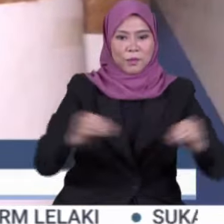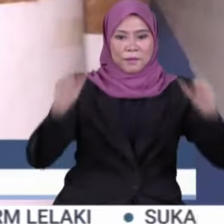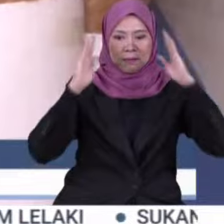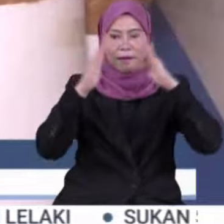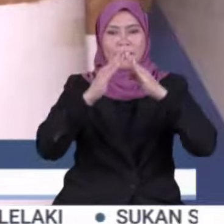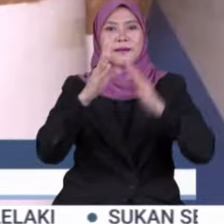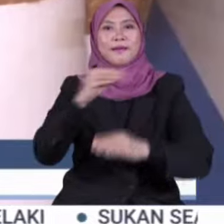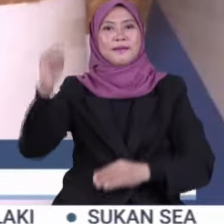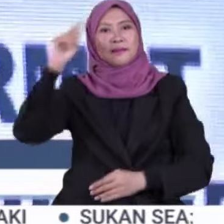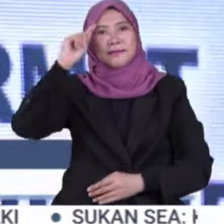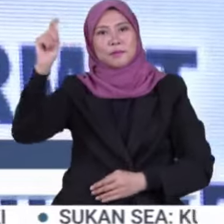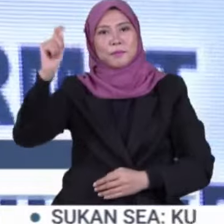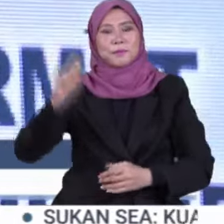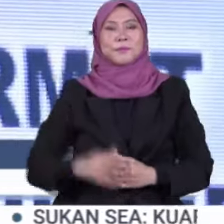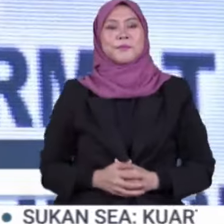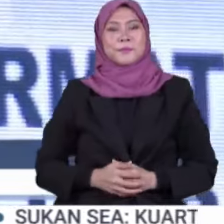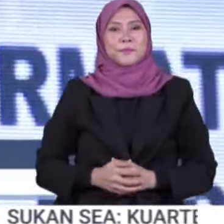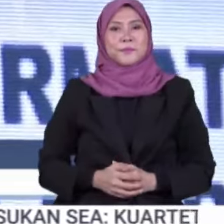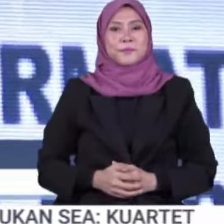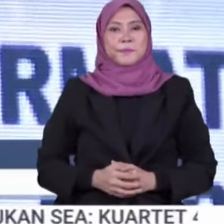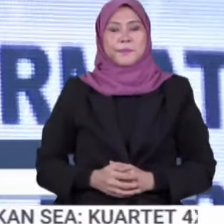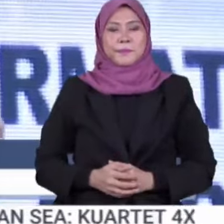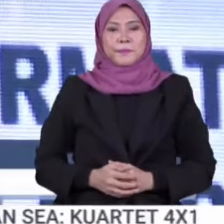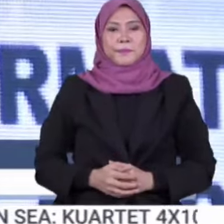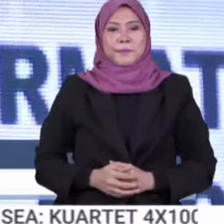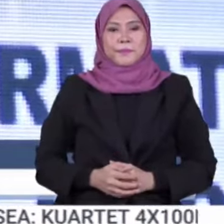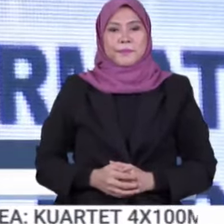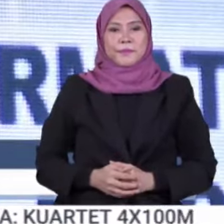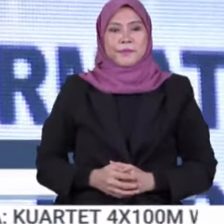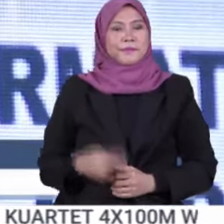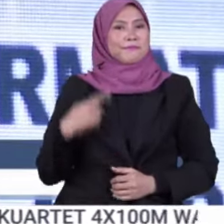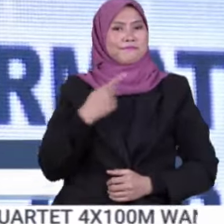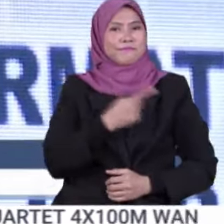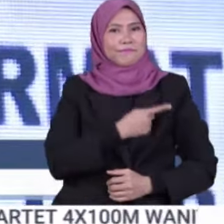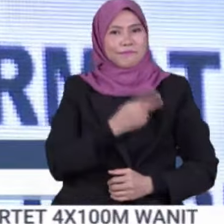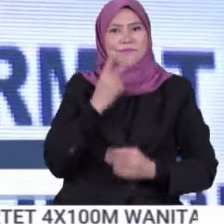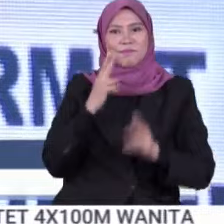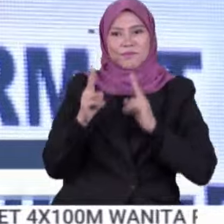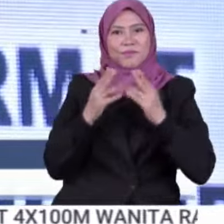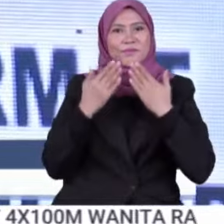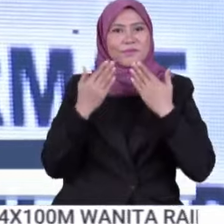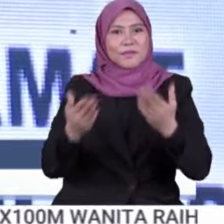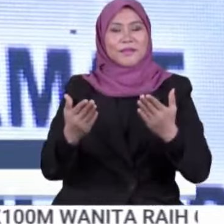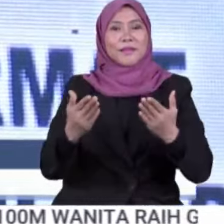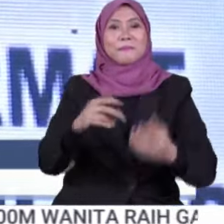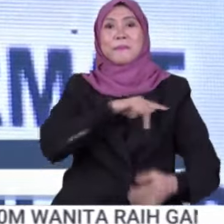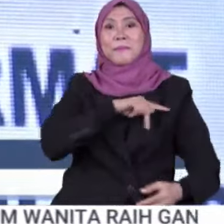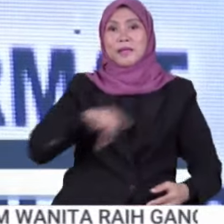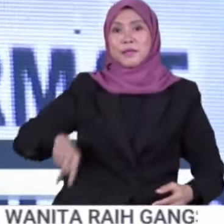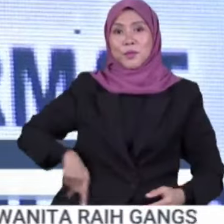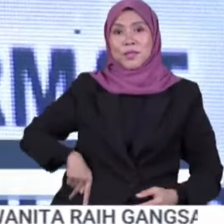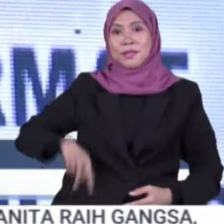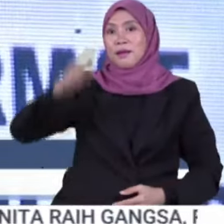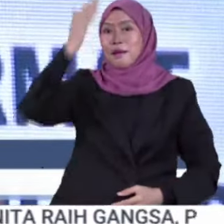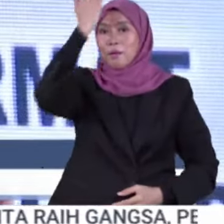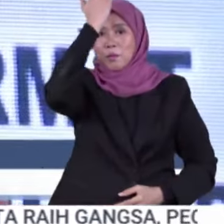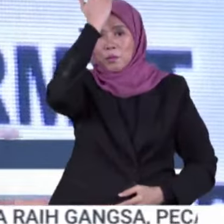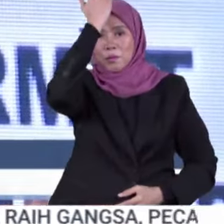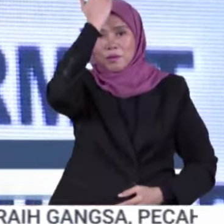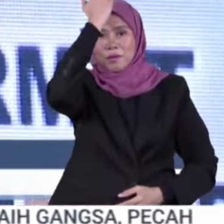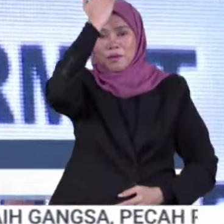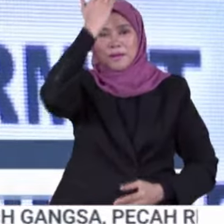dan Terengganu. Yang kita hargai Permaisuri Agong sendiri yang